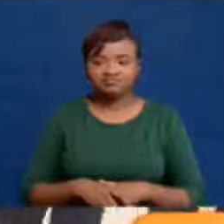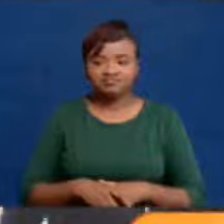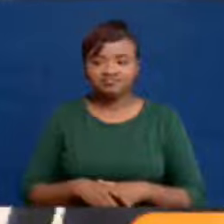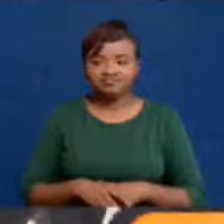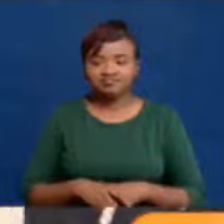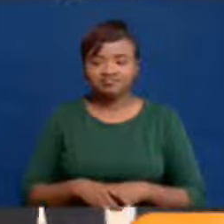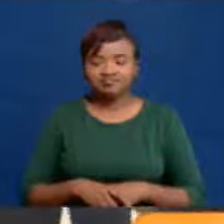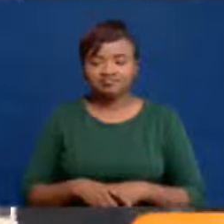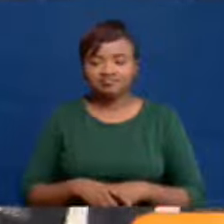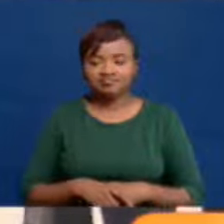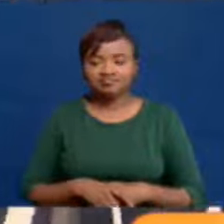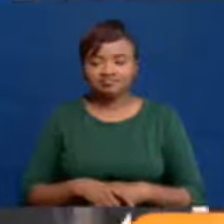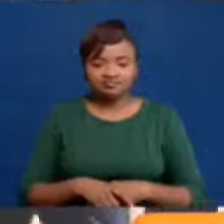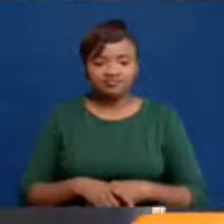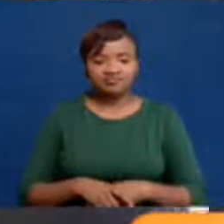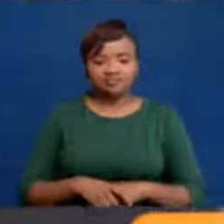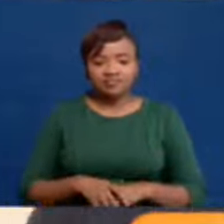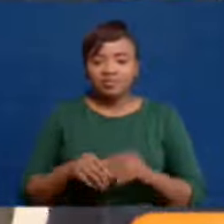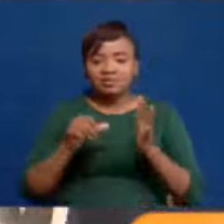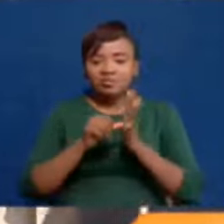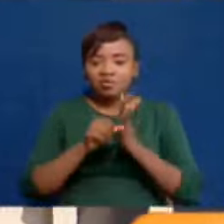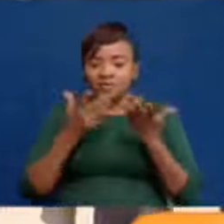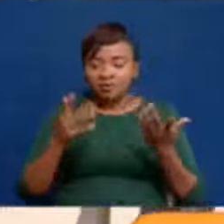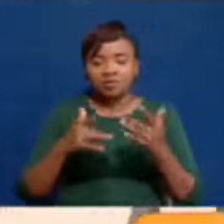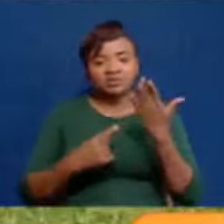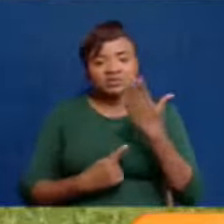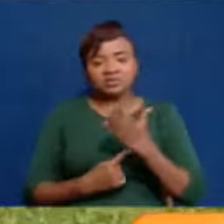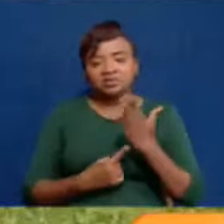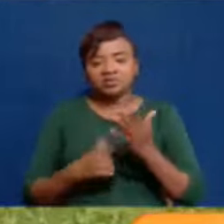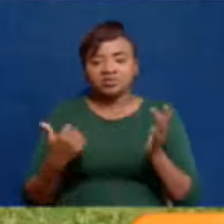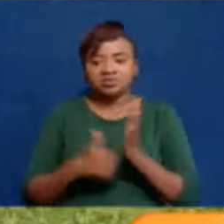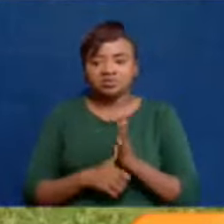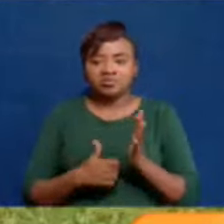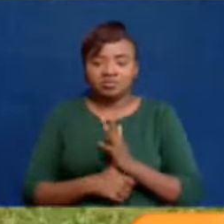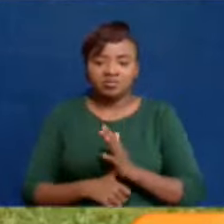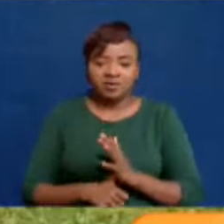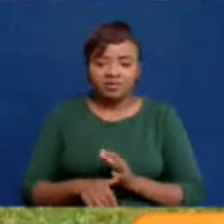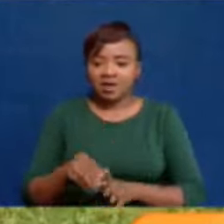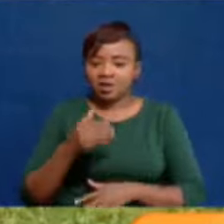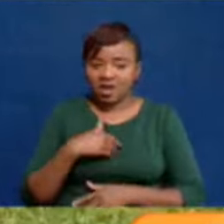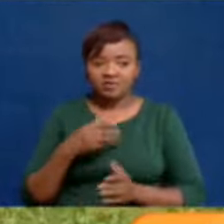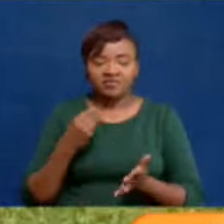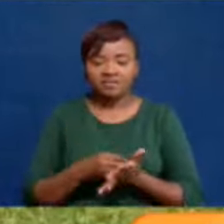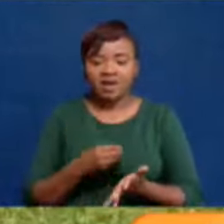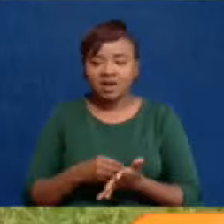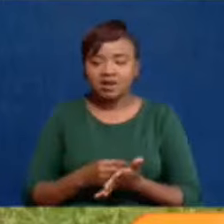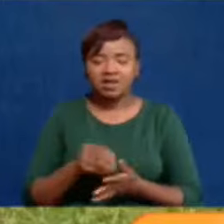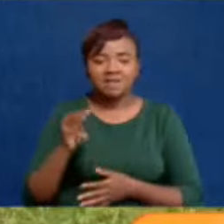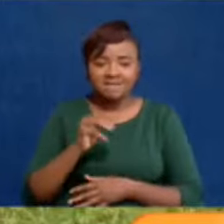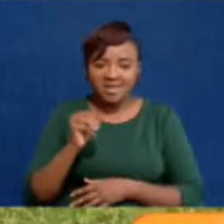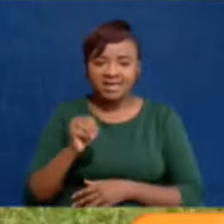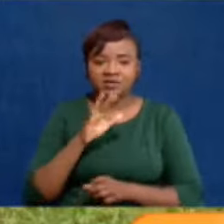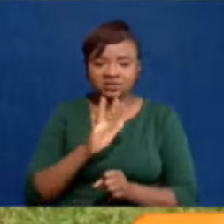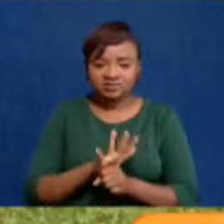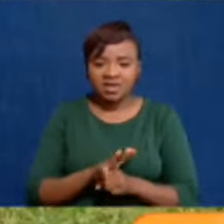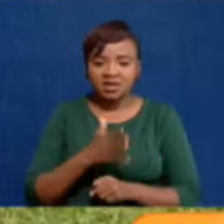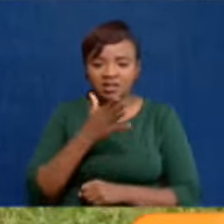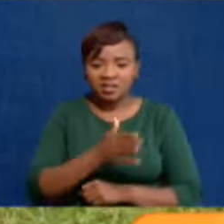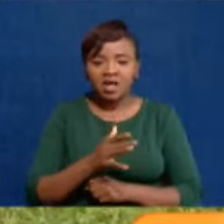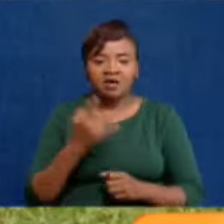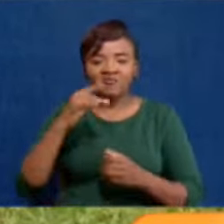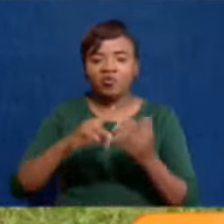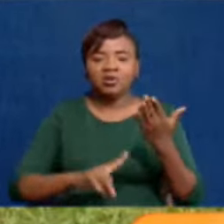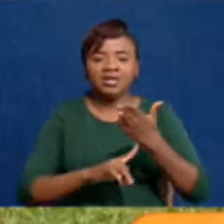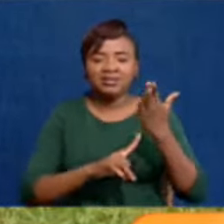kupata pesa. Tatizo ni hitilafu za mitambo. Kuna pesa milioni ambazo zimetengwa kwa